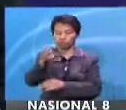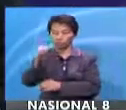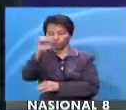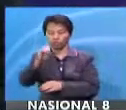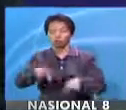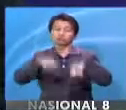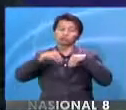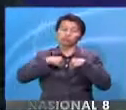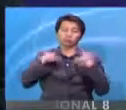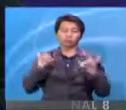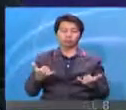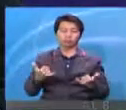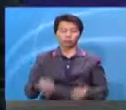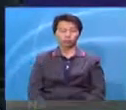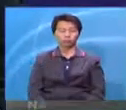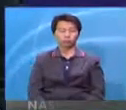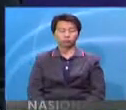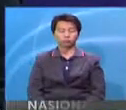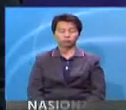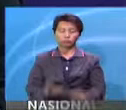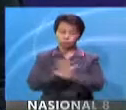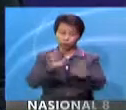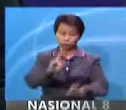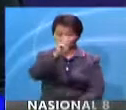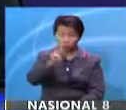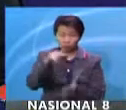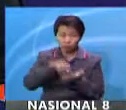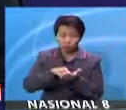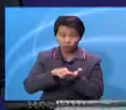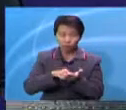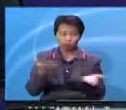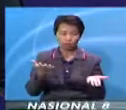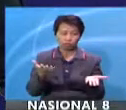30% diterima ketika ini. Bukankah ini memberi